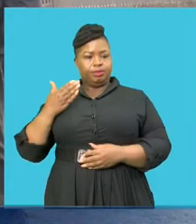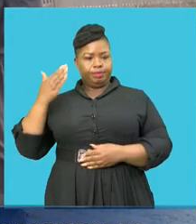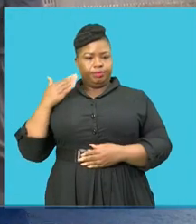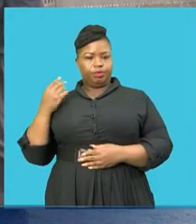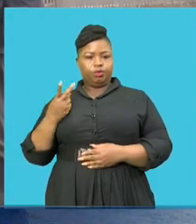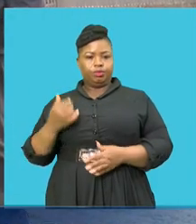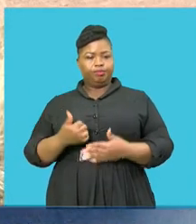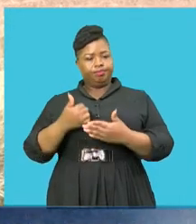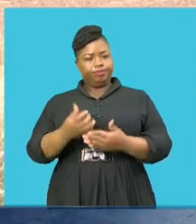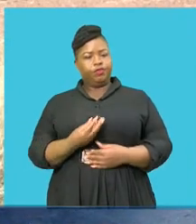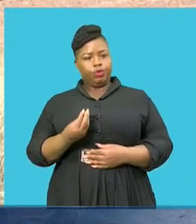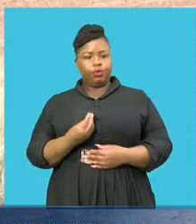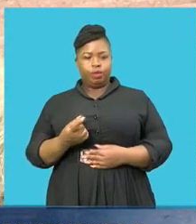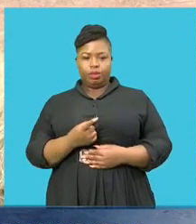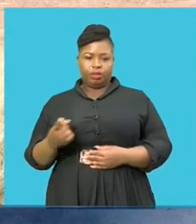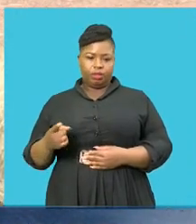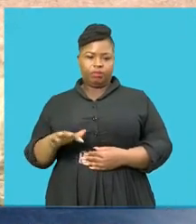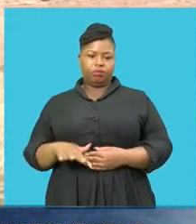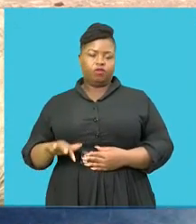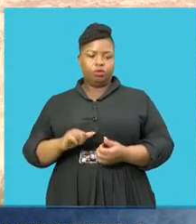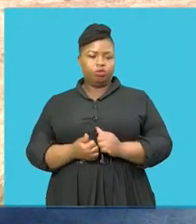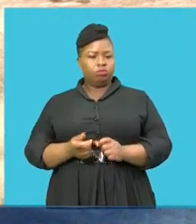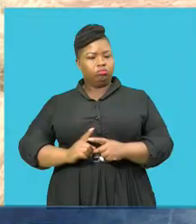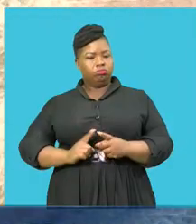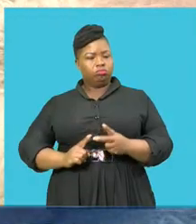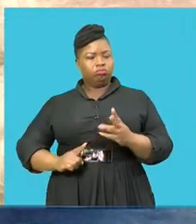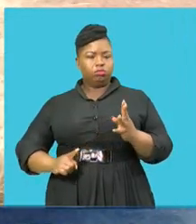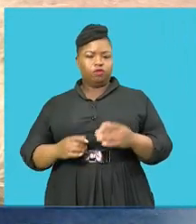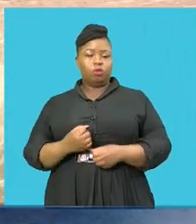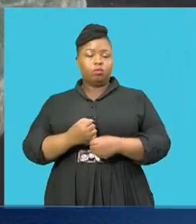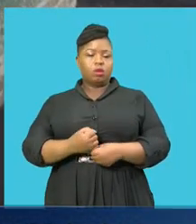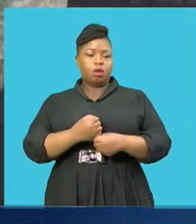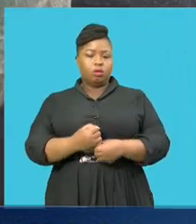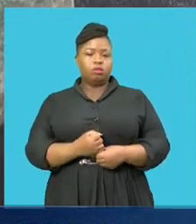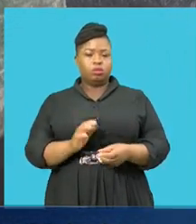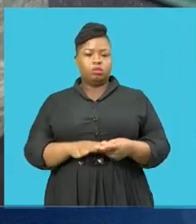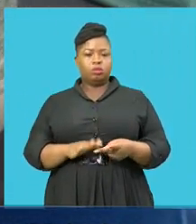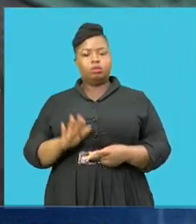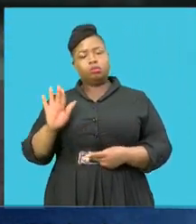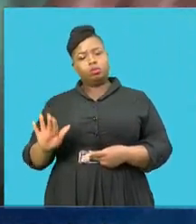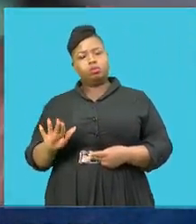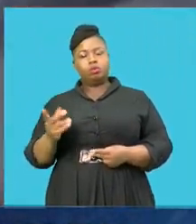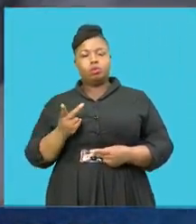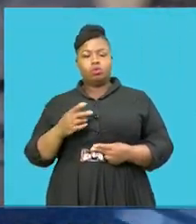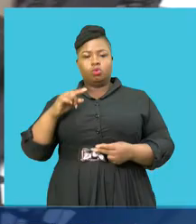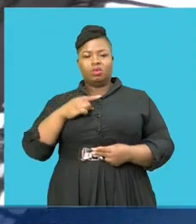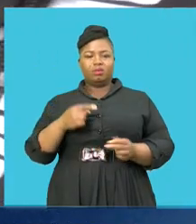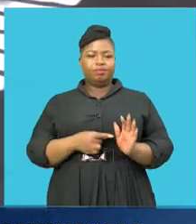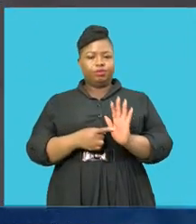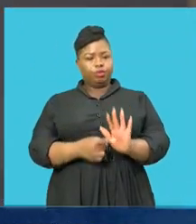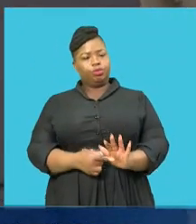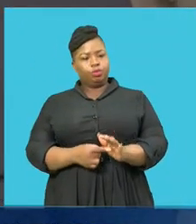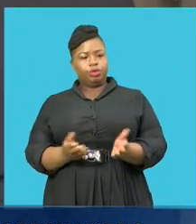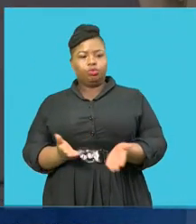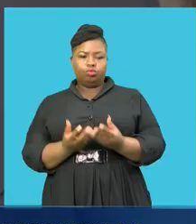silekelela-ke ukuqeqesha intsha yasendaweni kwezemidlalo eyahlukene eyamahashi siphinde sivule amasango kwizingane zesikole